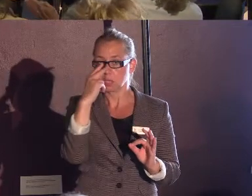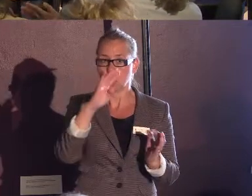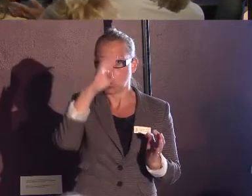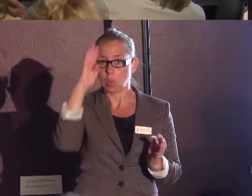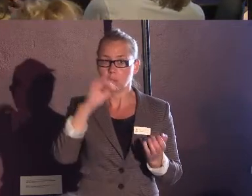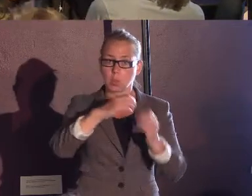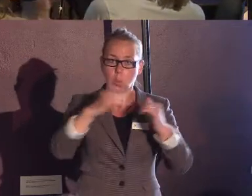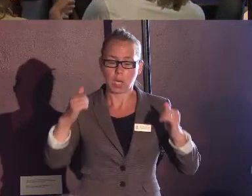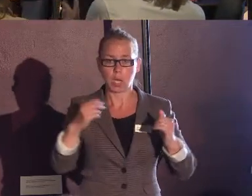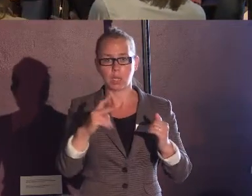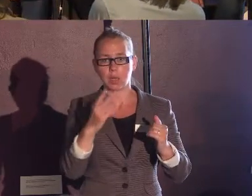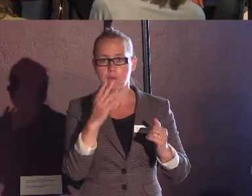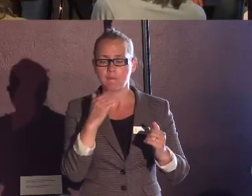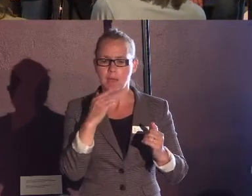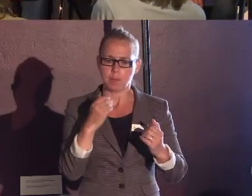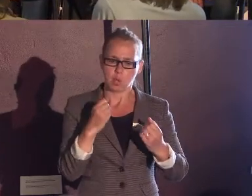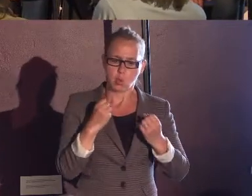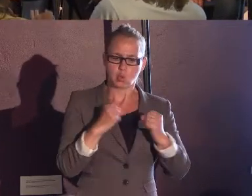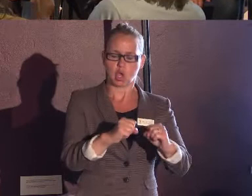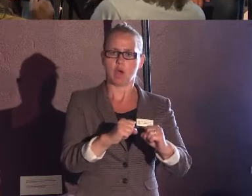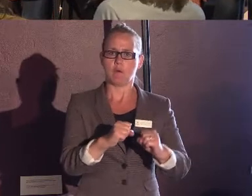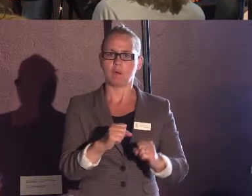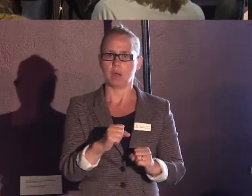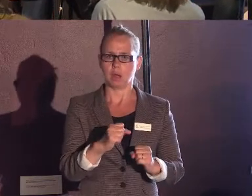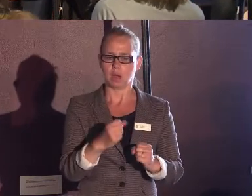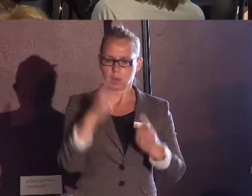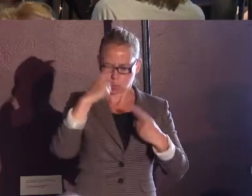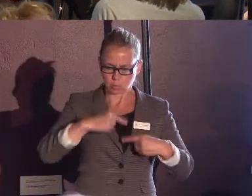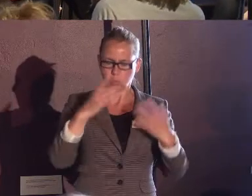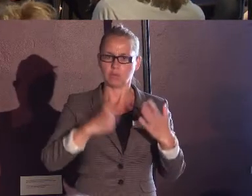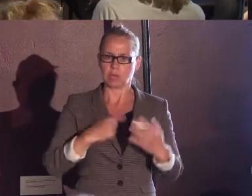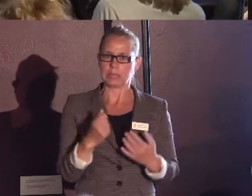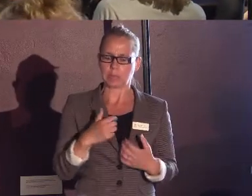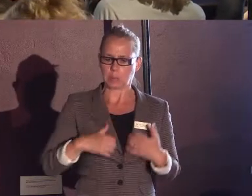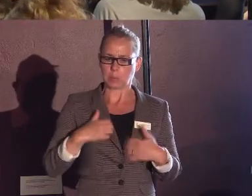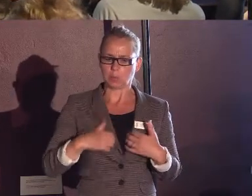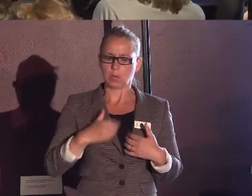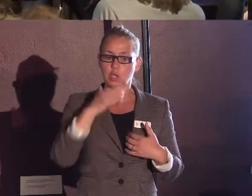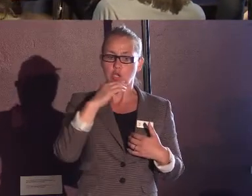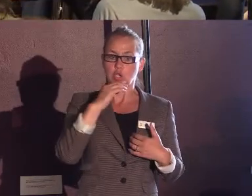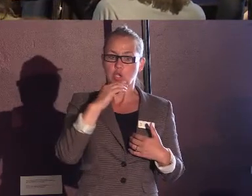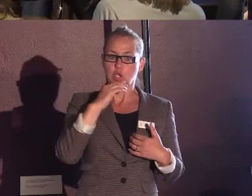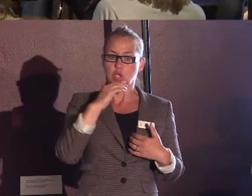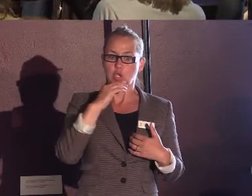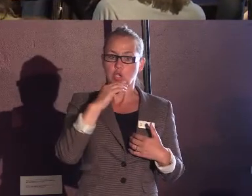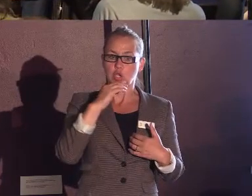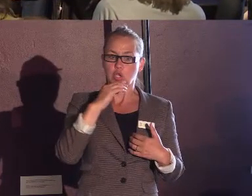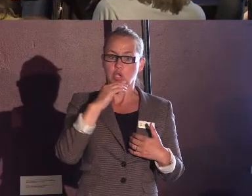åldersskillnader eller liksom, vilka är det som utövar kultur? Hur ser det ut? För jag är ganska oroad för den yngre